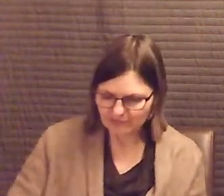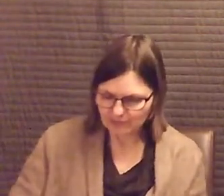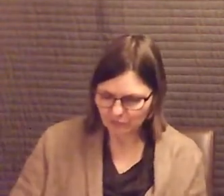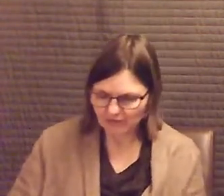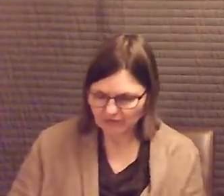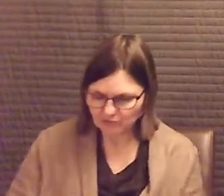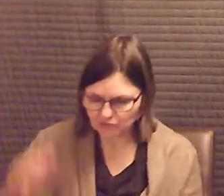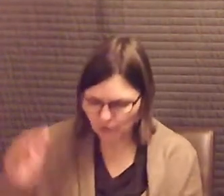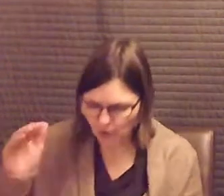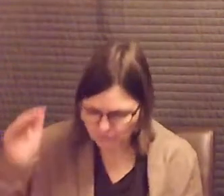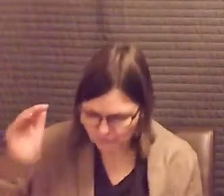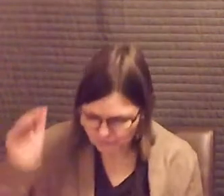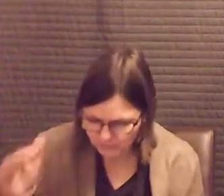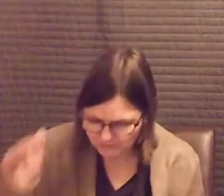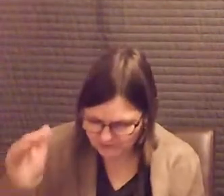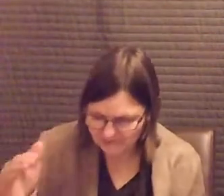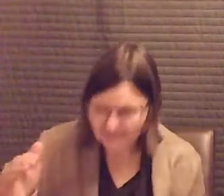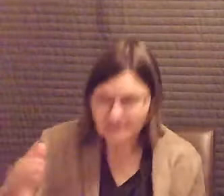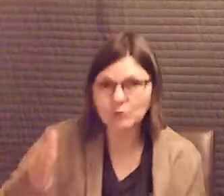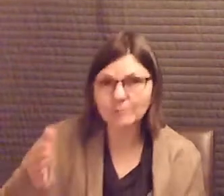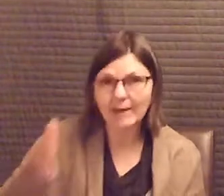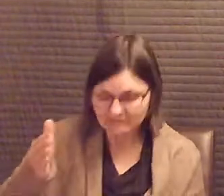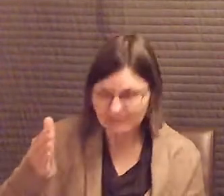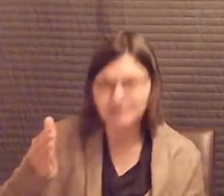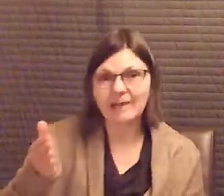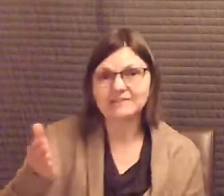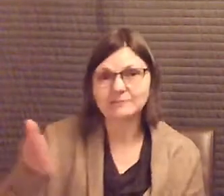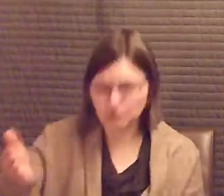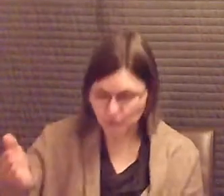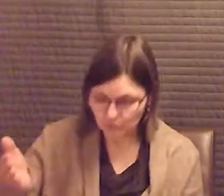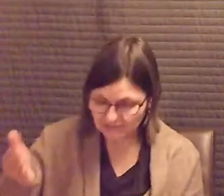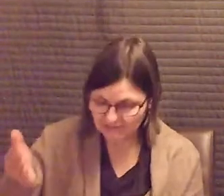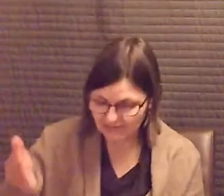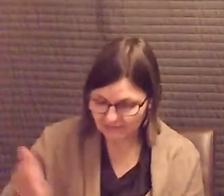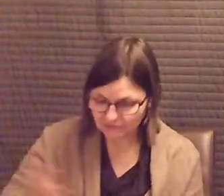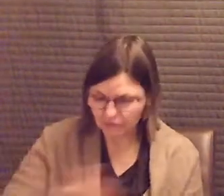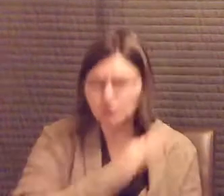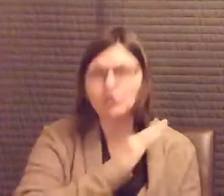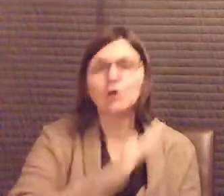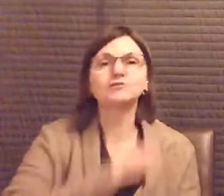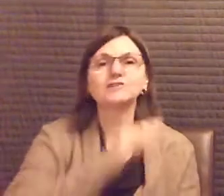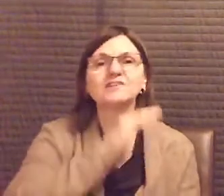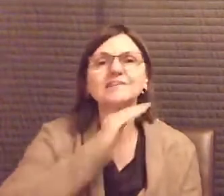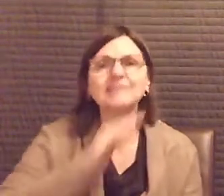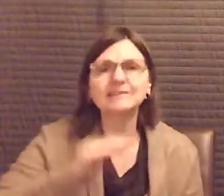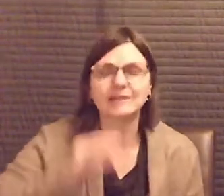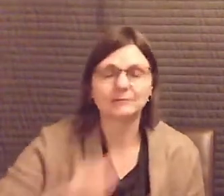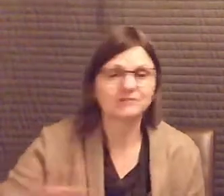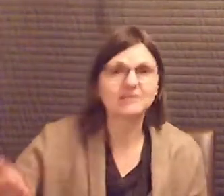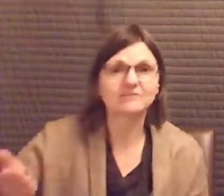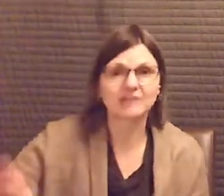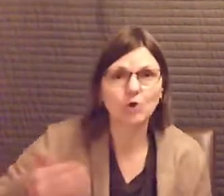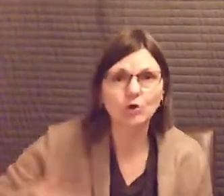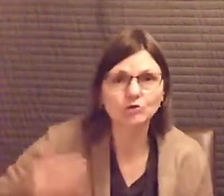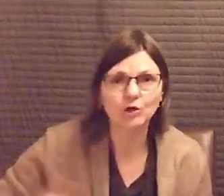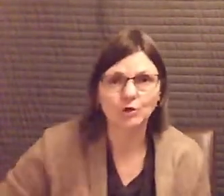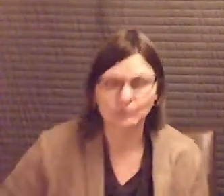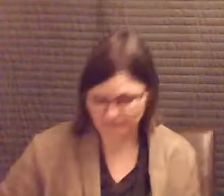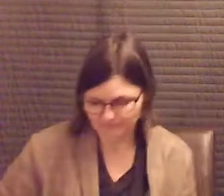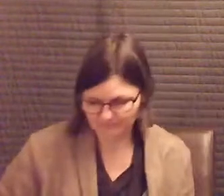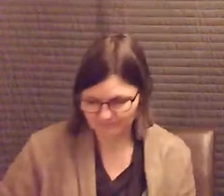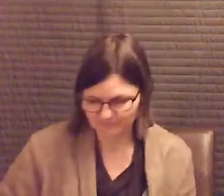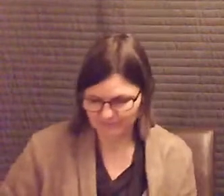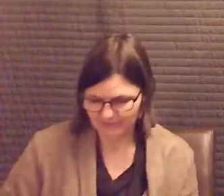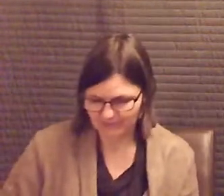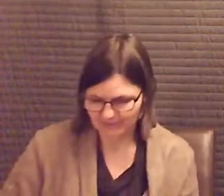wc en 30 wel eens zoveel wonderen teken in een bij zijn het bijzijn van de joden gedaan had ze geloofden ze niet een asiel weer ongeloof